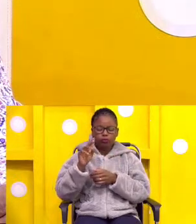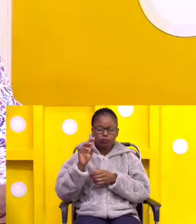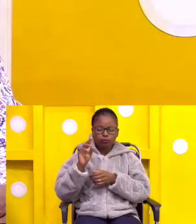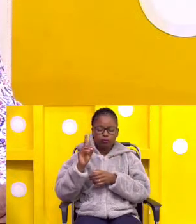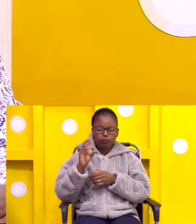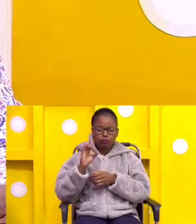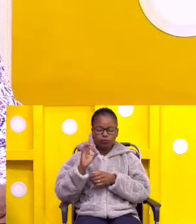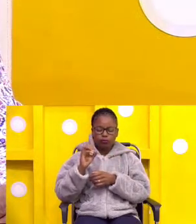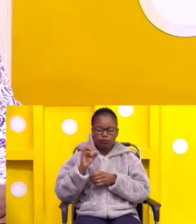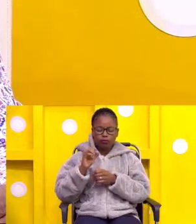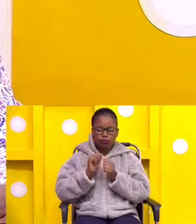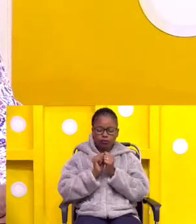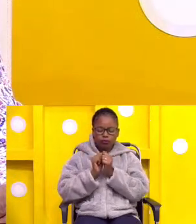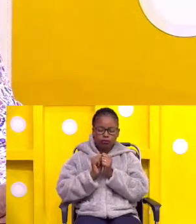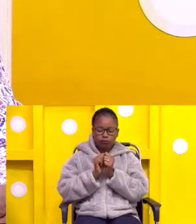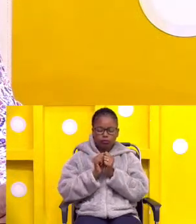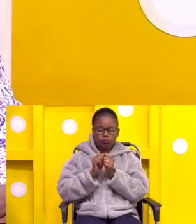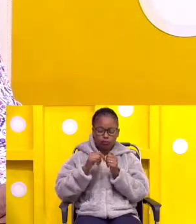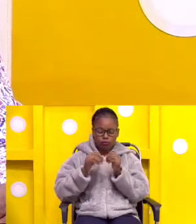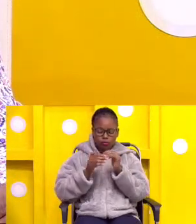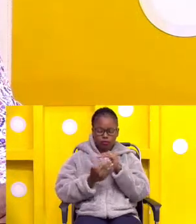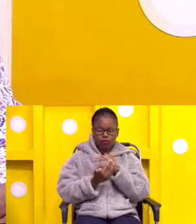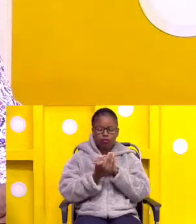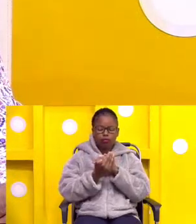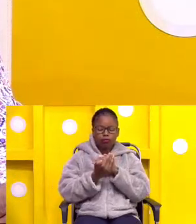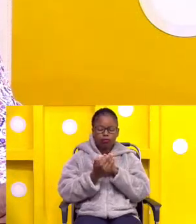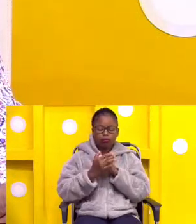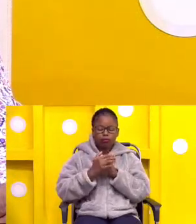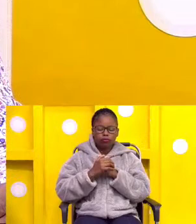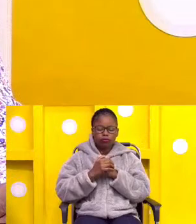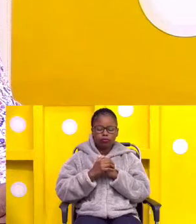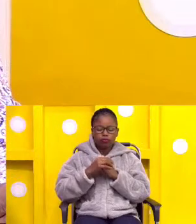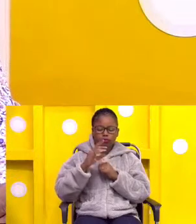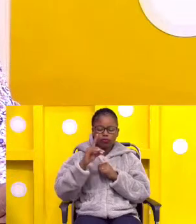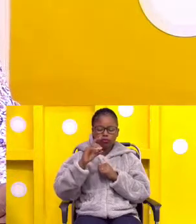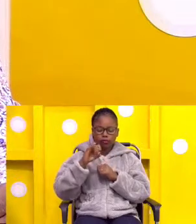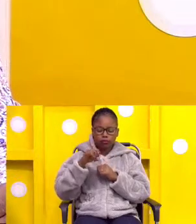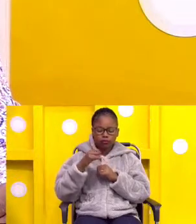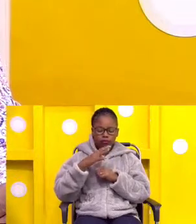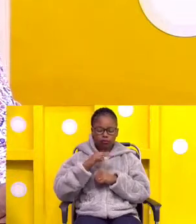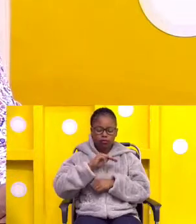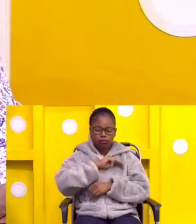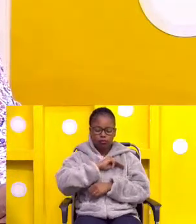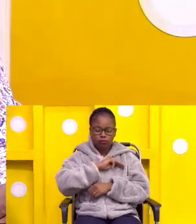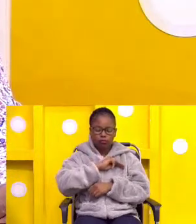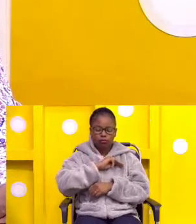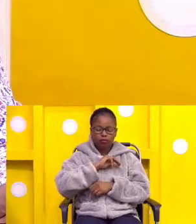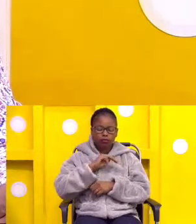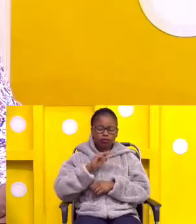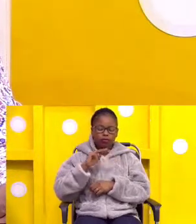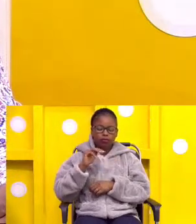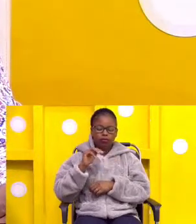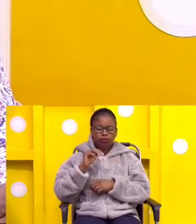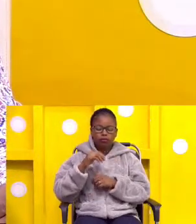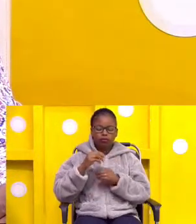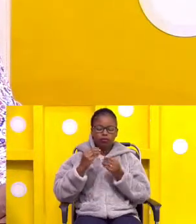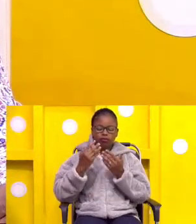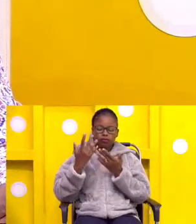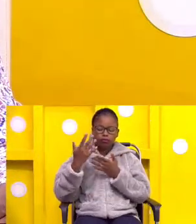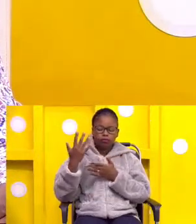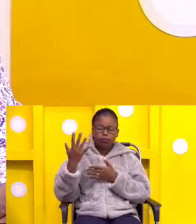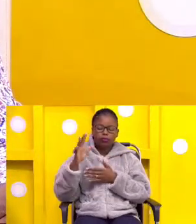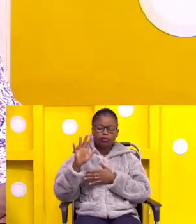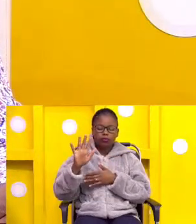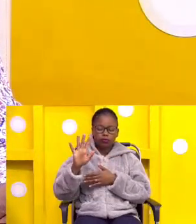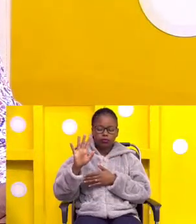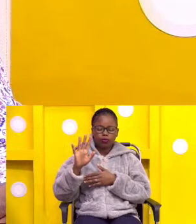ni tondu wa andu aria tunyitanire nao kiroko giki. DJ na Milka Kariuki. Twi moko-ini maku